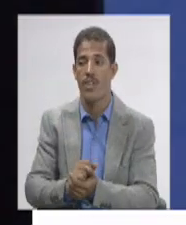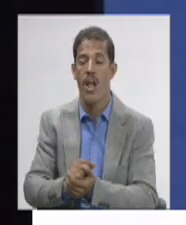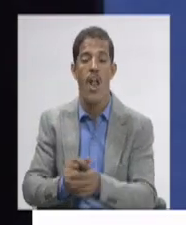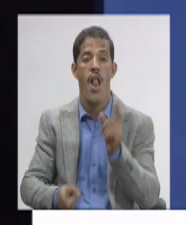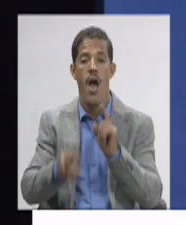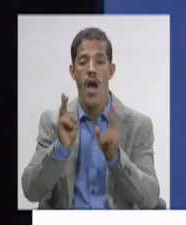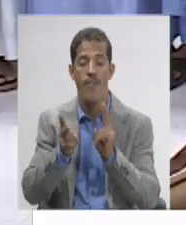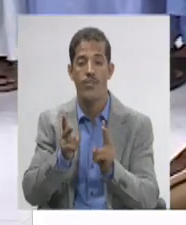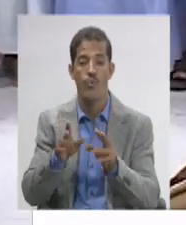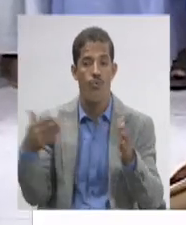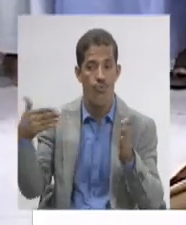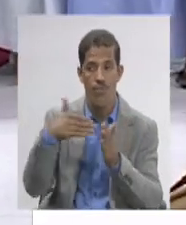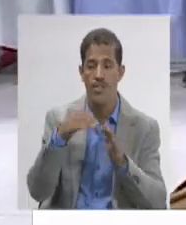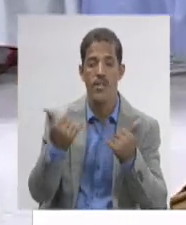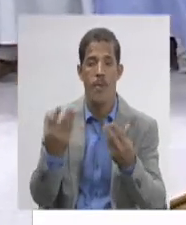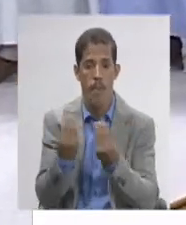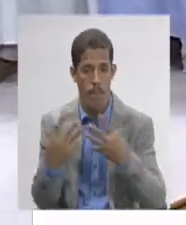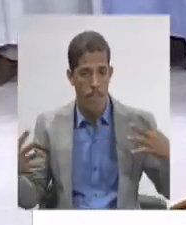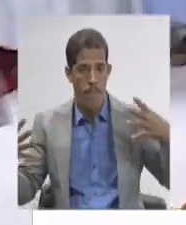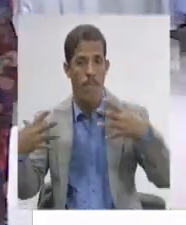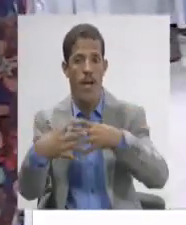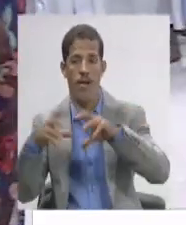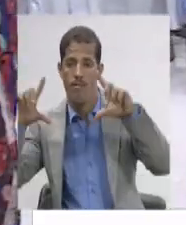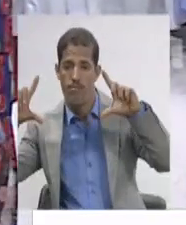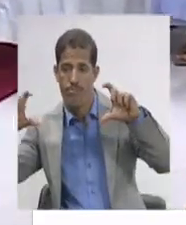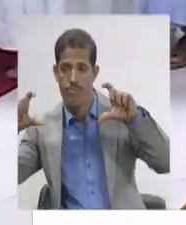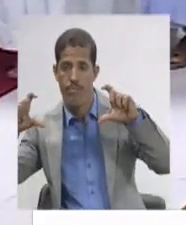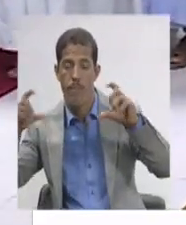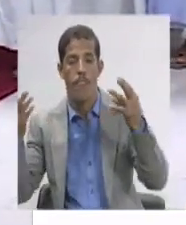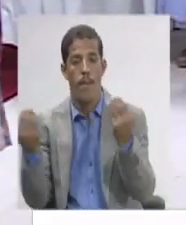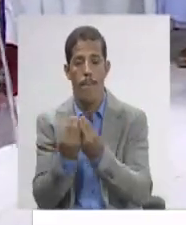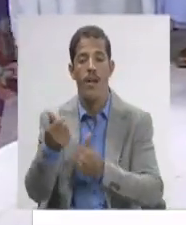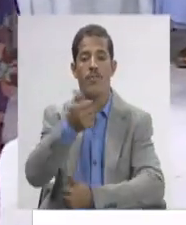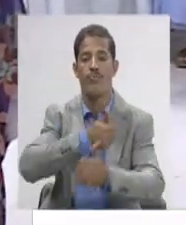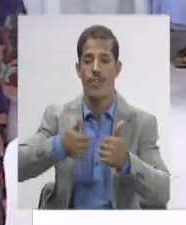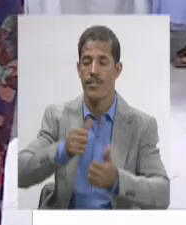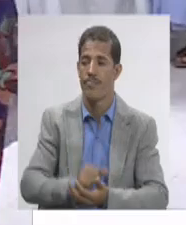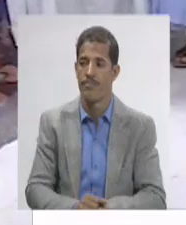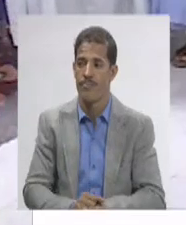الصوره تذكاريه جمعت الحضور الرسميه والفائزين في